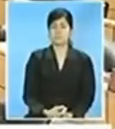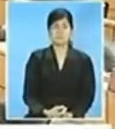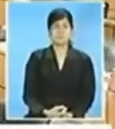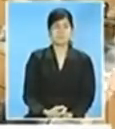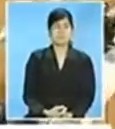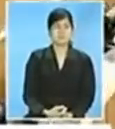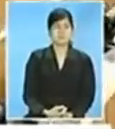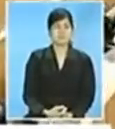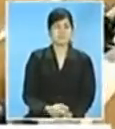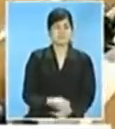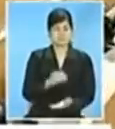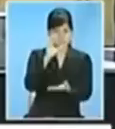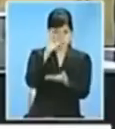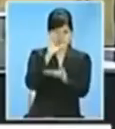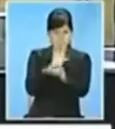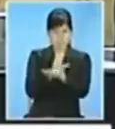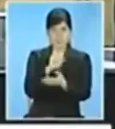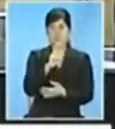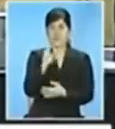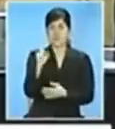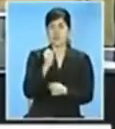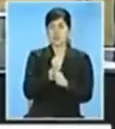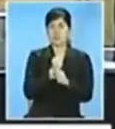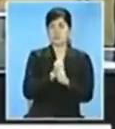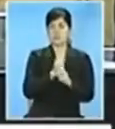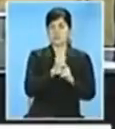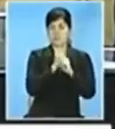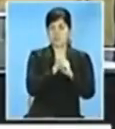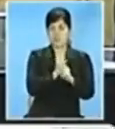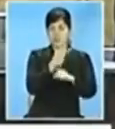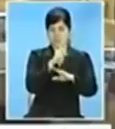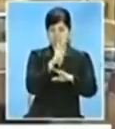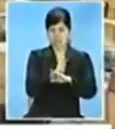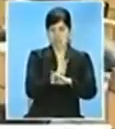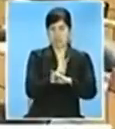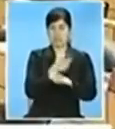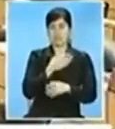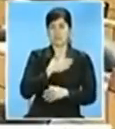ตำรวจรัฐสภาต้องปฏิบัติตามที่ประธานสั่งนะครับ